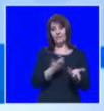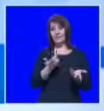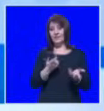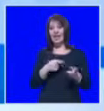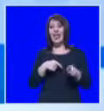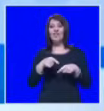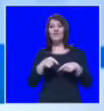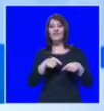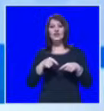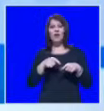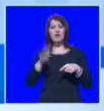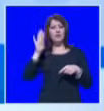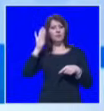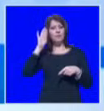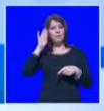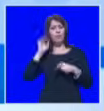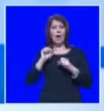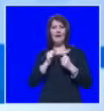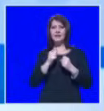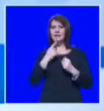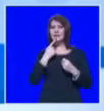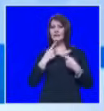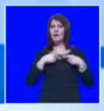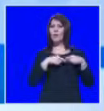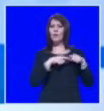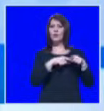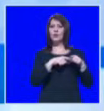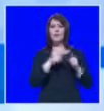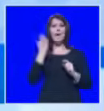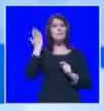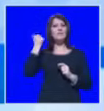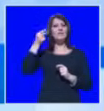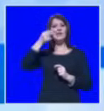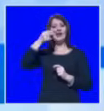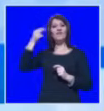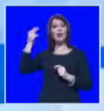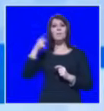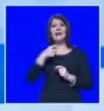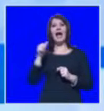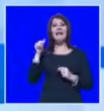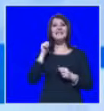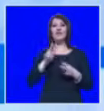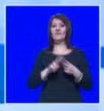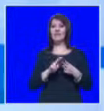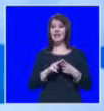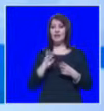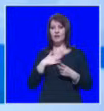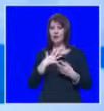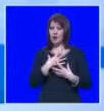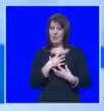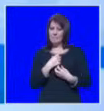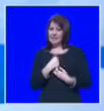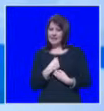Движение Боец сезира прокуратурата за сделките с вашия имот и на бившата фирма на Асен Василев. Имате ли притеснение от въпросите